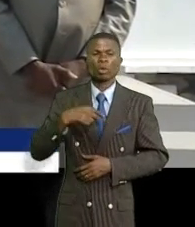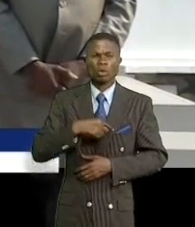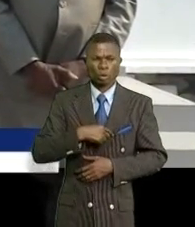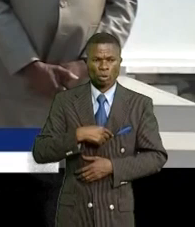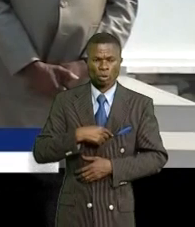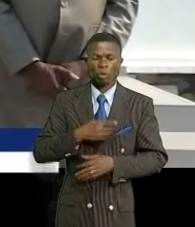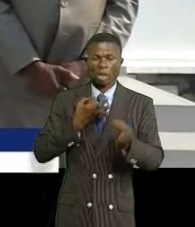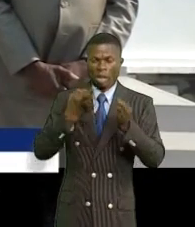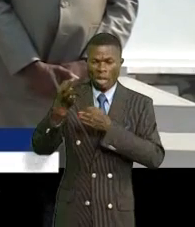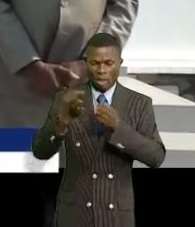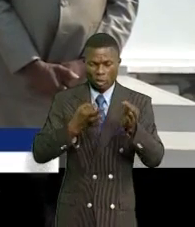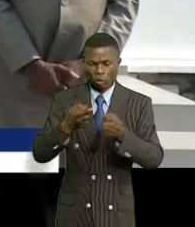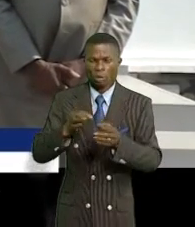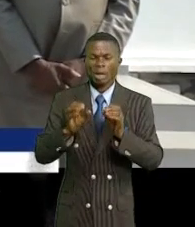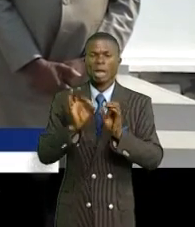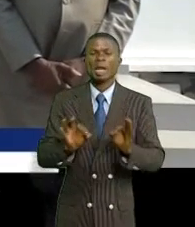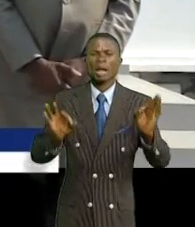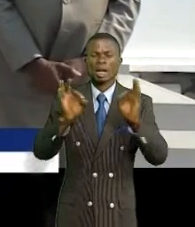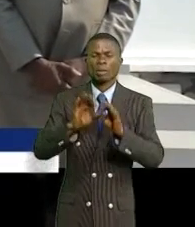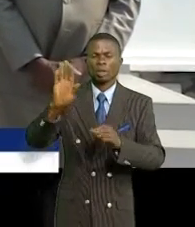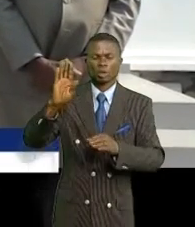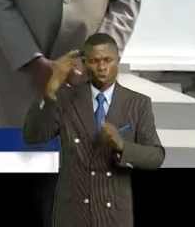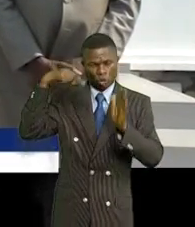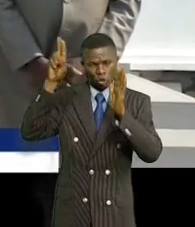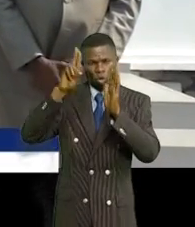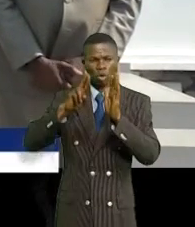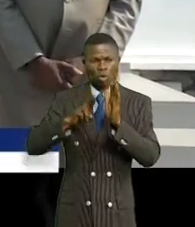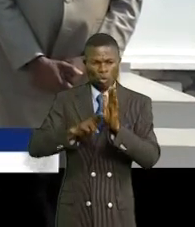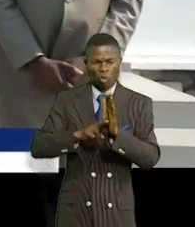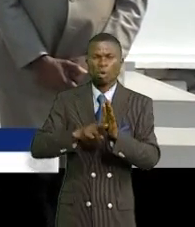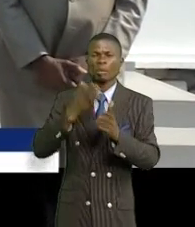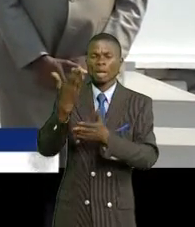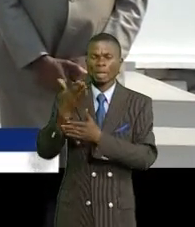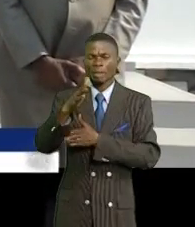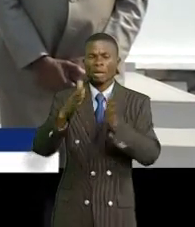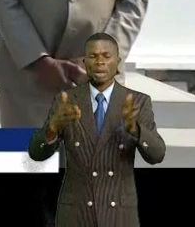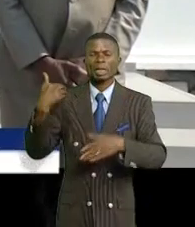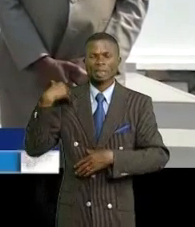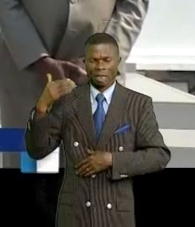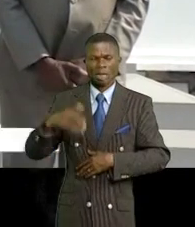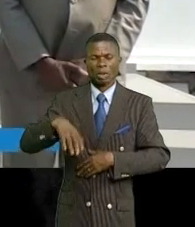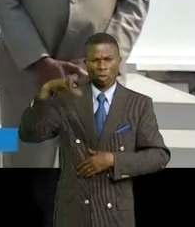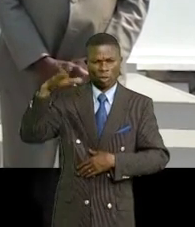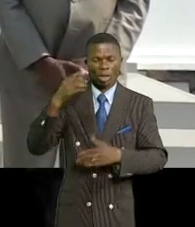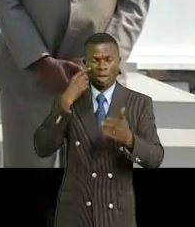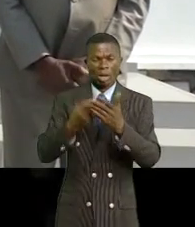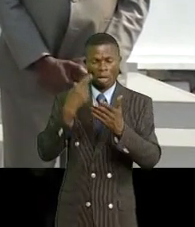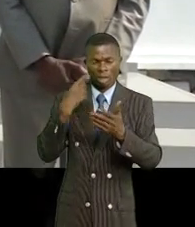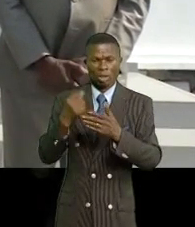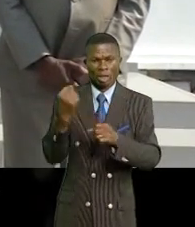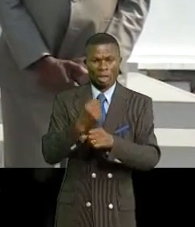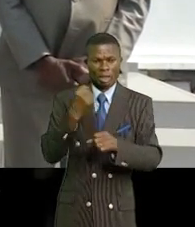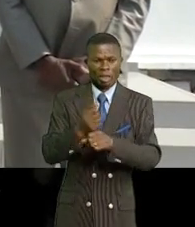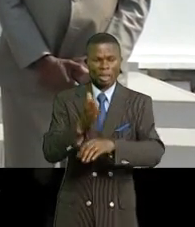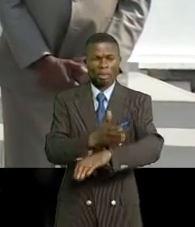préciser l'importance que son gouvernement porte sur la mobilisation des recettes. Il a constaté l'élan actuel